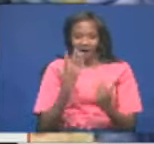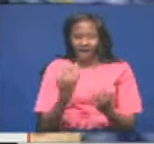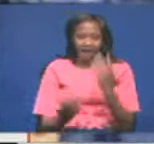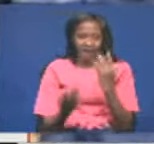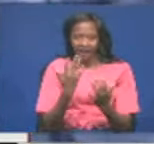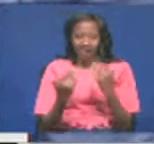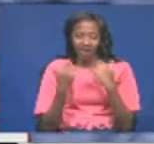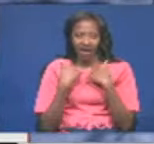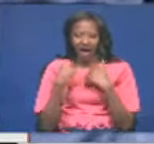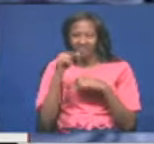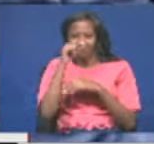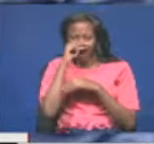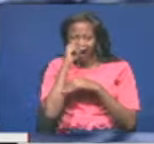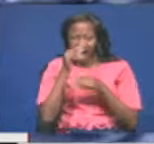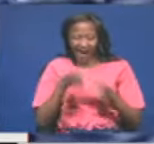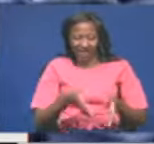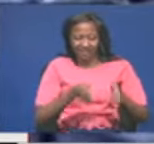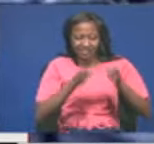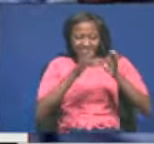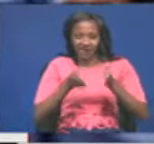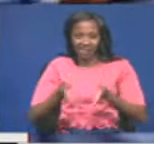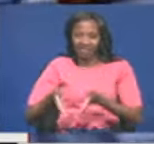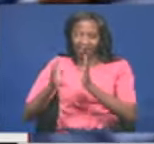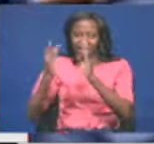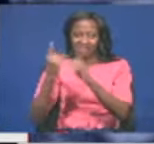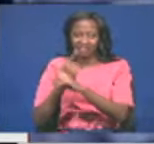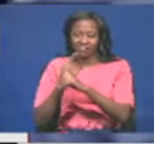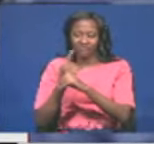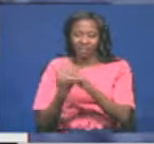gazi imechomeka na